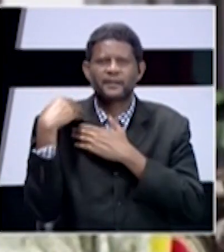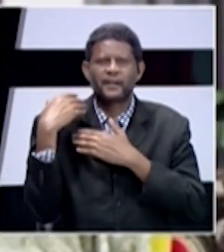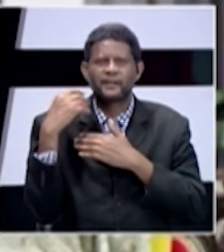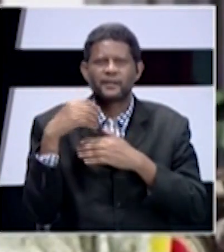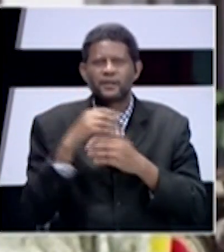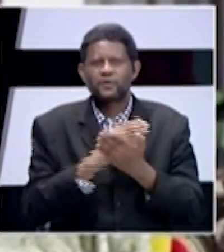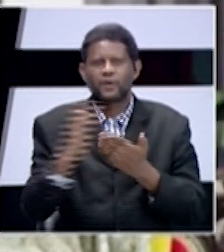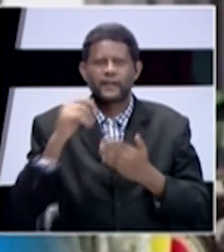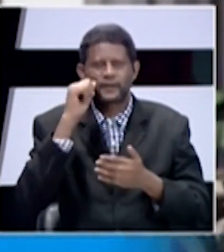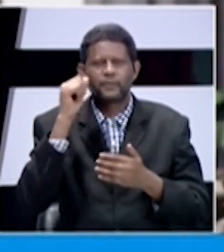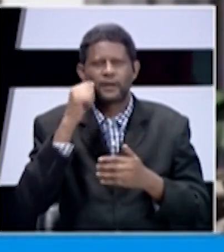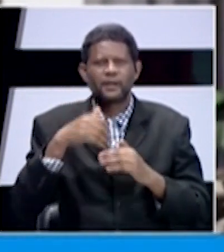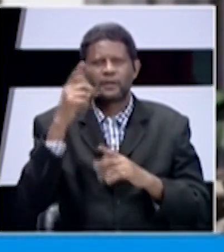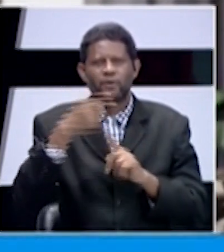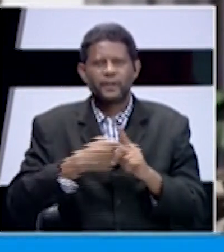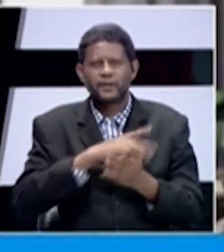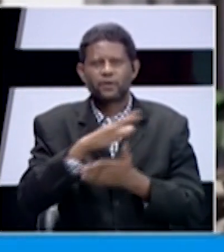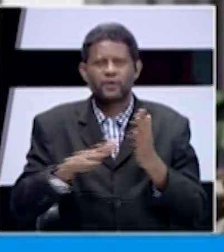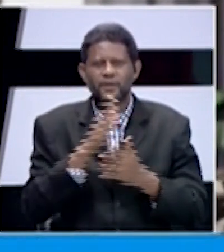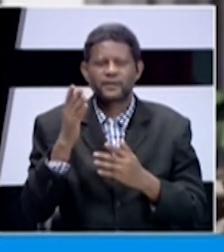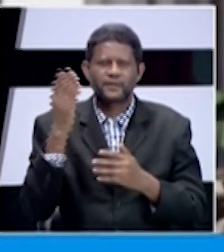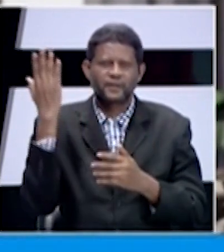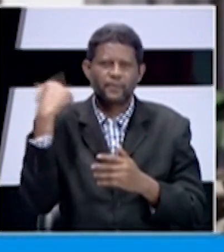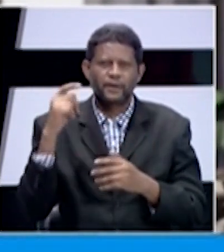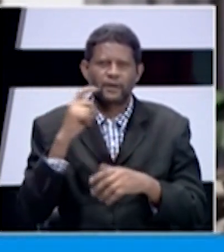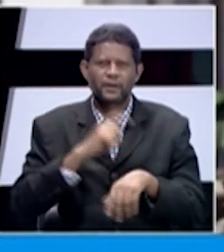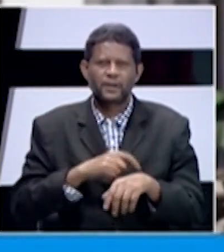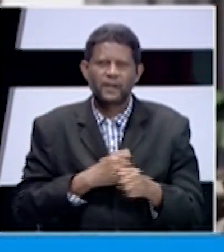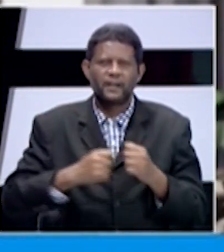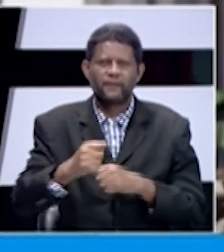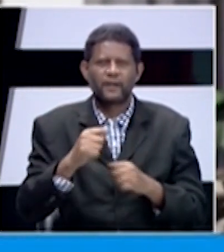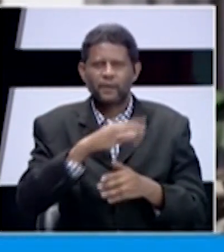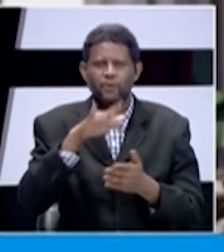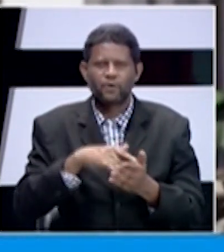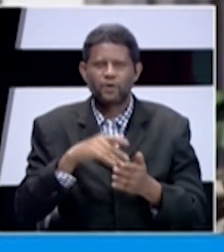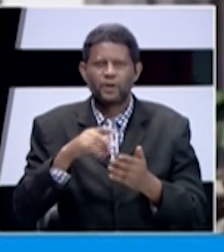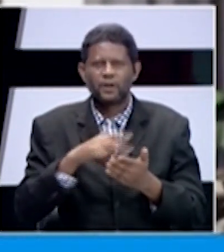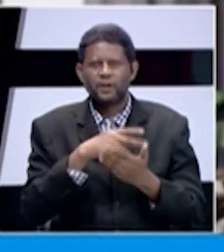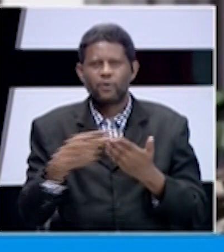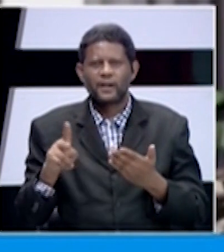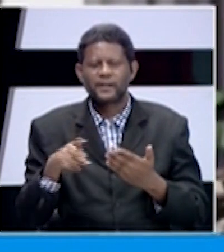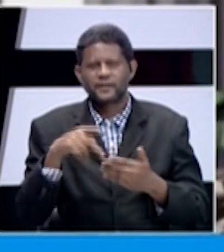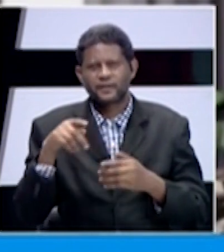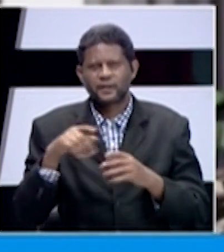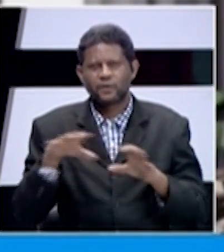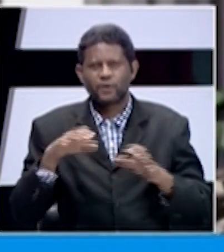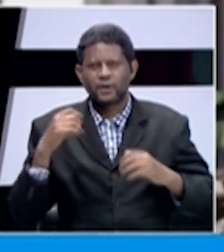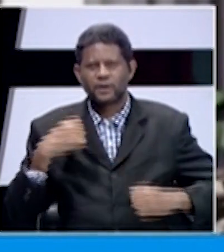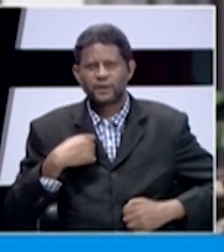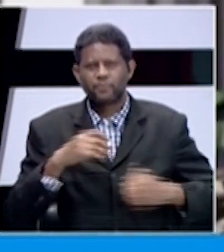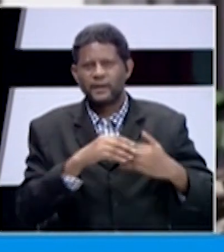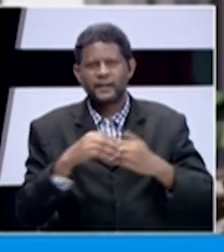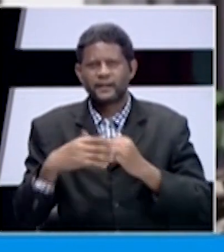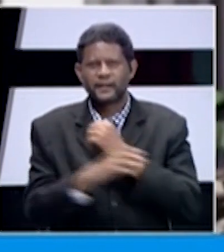تمالي لعل ورحي قلولاو زبزحو اوان احليفام امونغو نسعلوا زكايدو سراويتن امونغو مرحتي